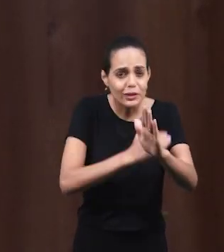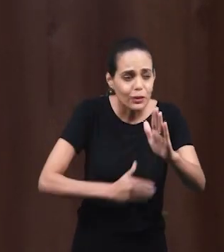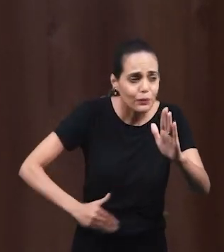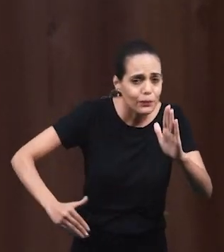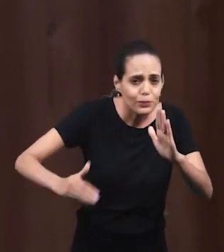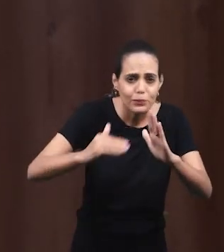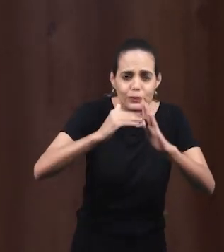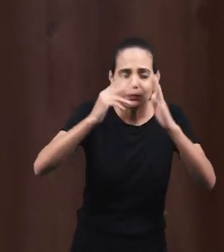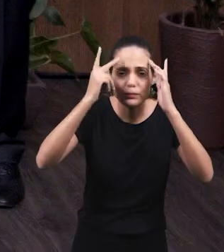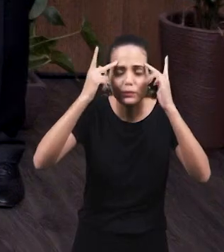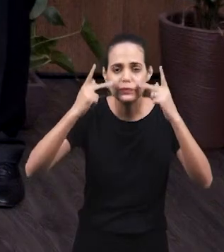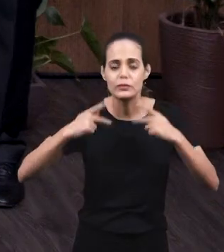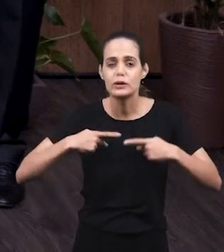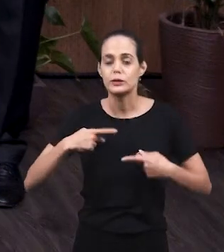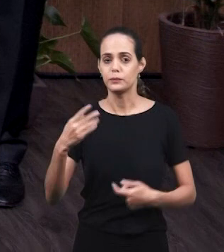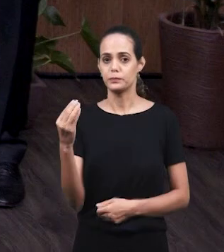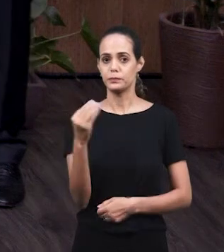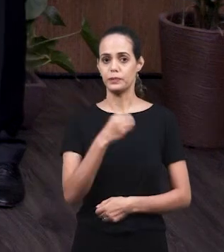la gloire de Dieu.